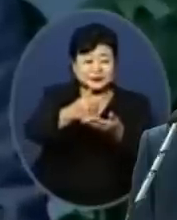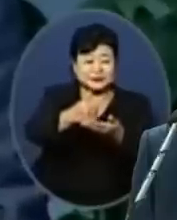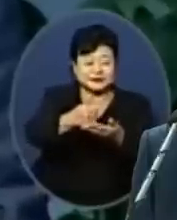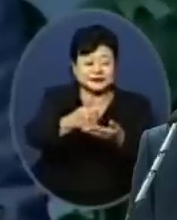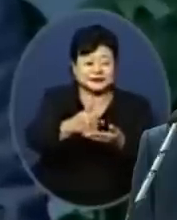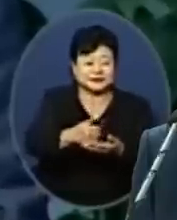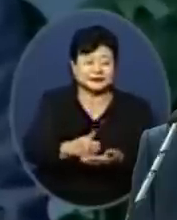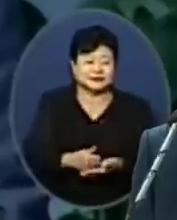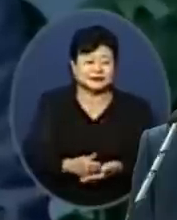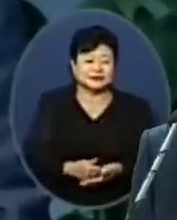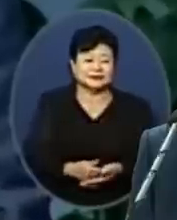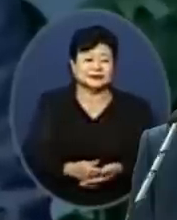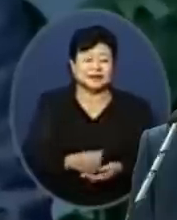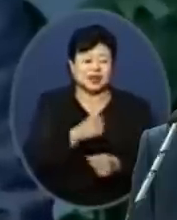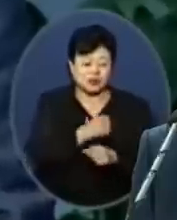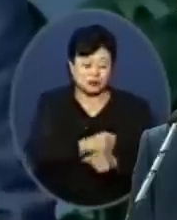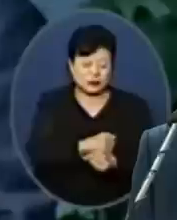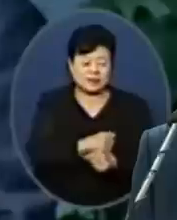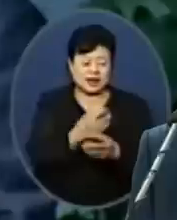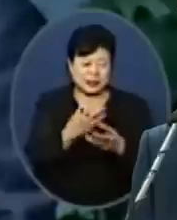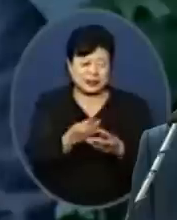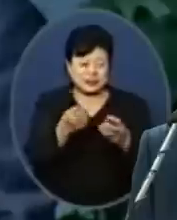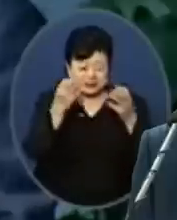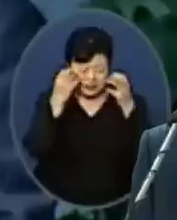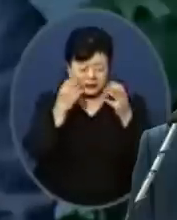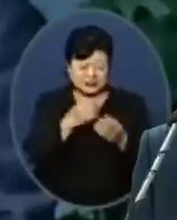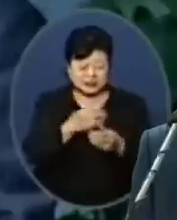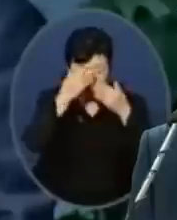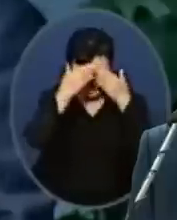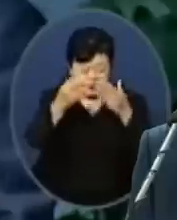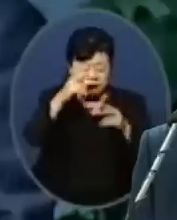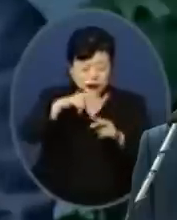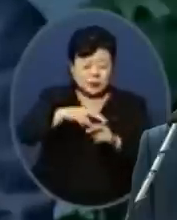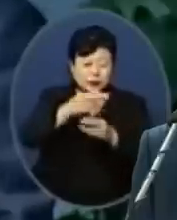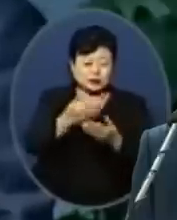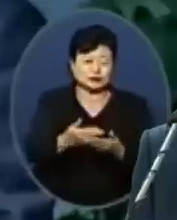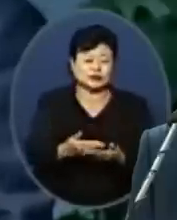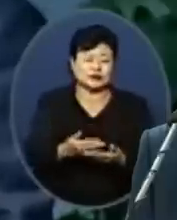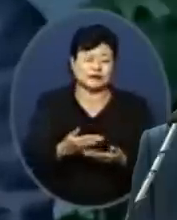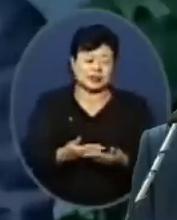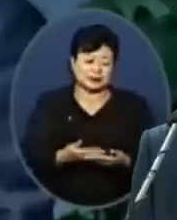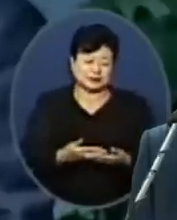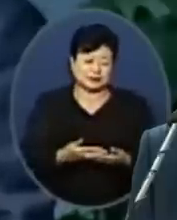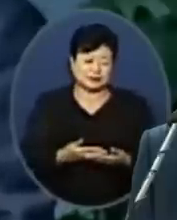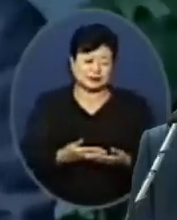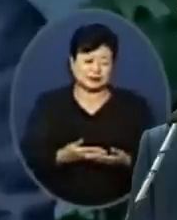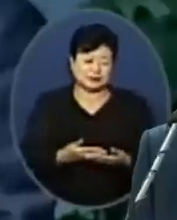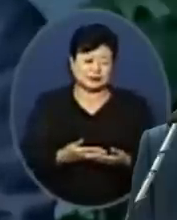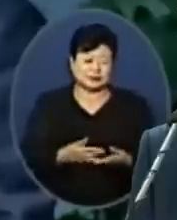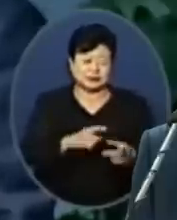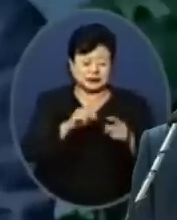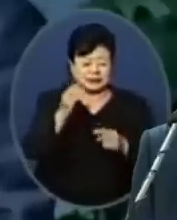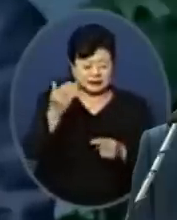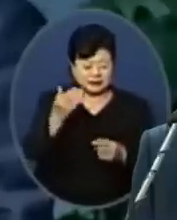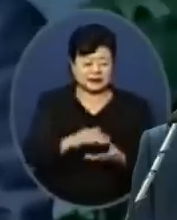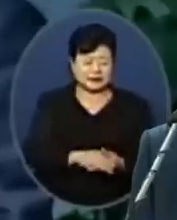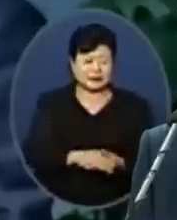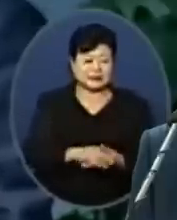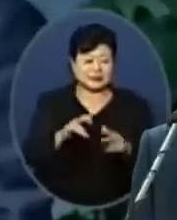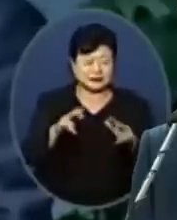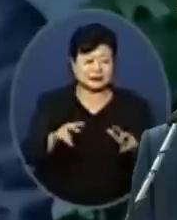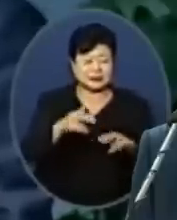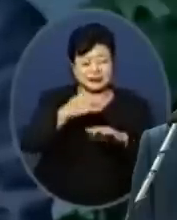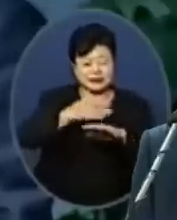다 고생하셔서 값없이 선물로 주신 선물을 받아서 여태까지 살게 되었으니